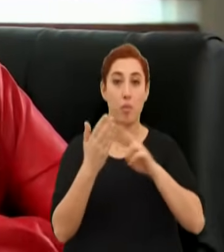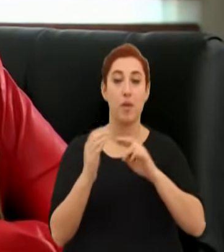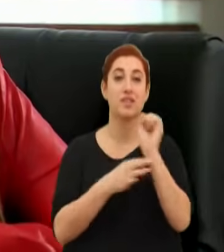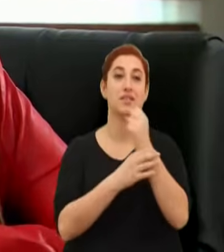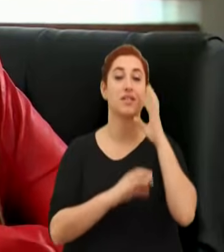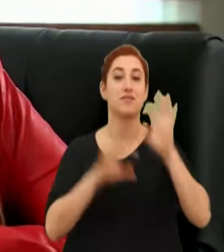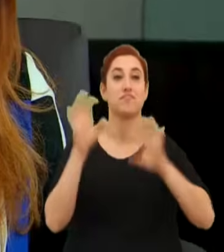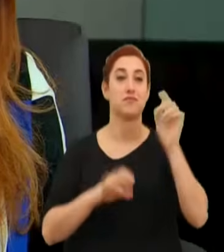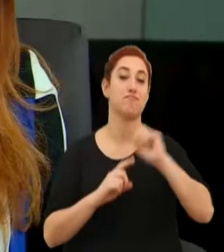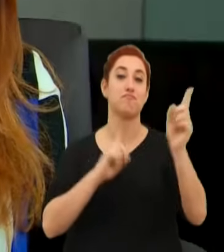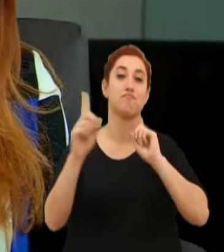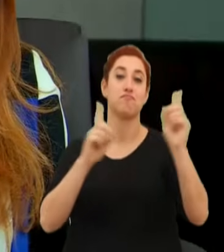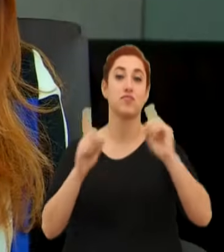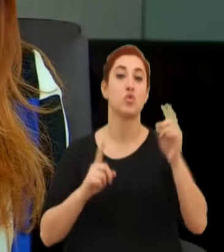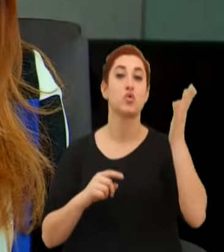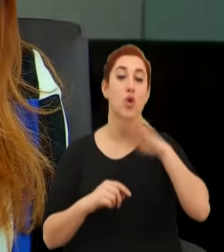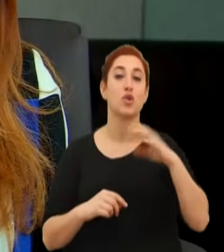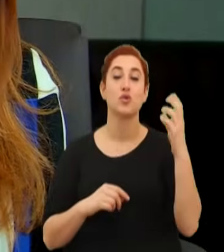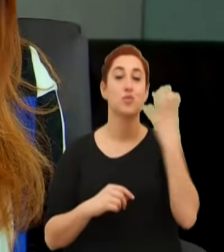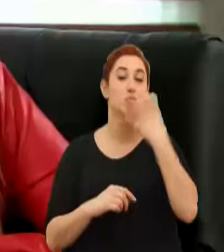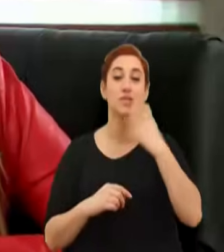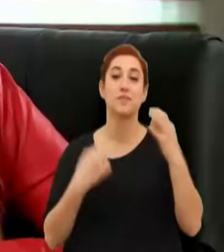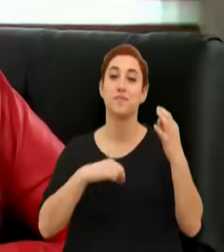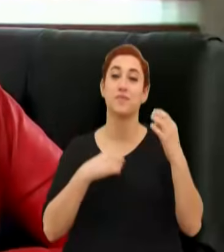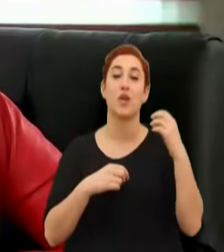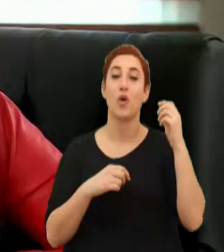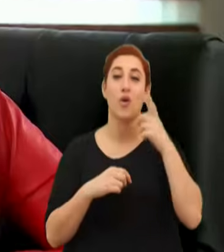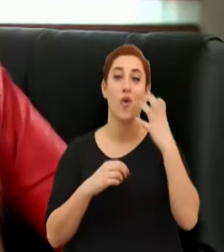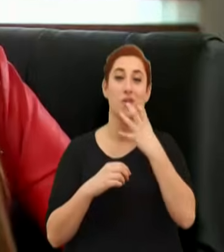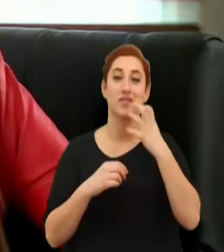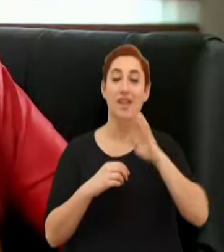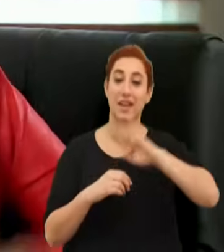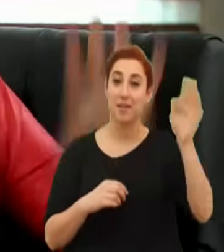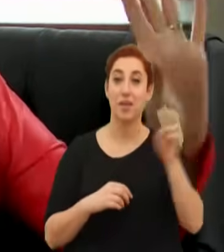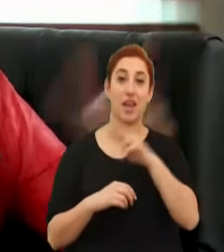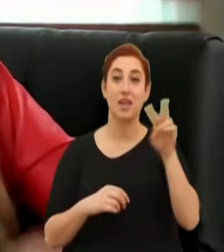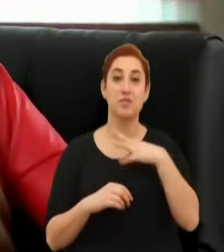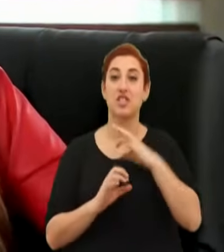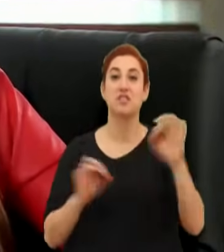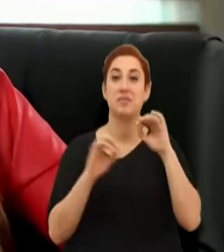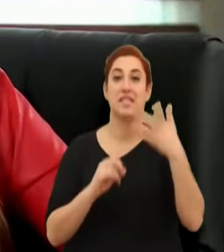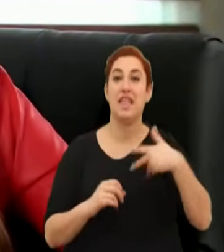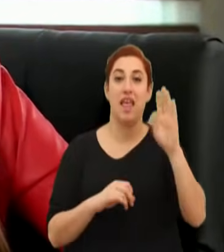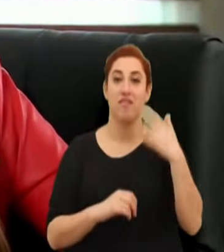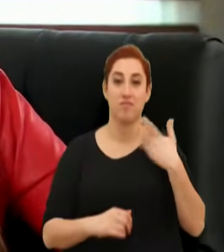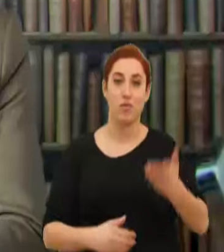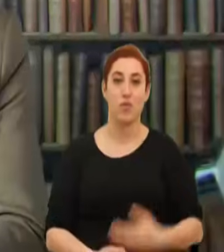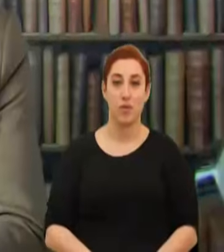sanat galerilerine gitmek, ondan sonra klasik müzik konserlerine gitmek. İkimiz de bunların hiçbirini